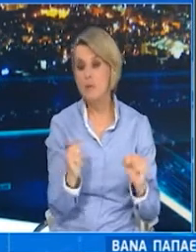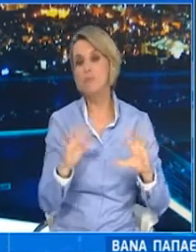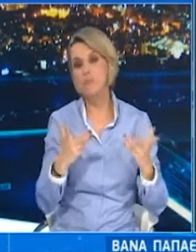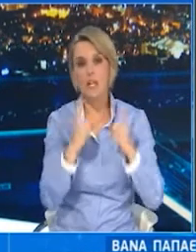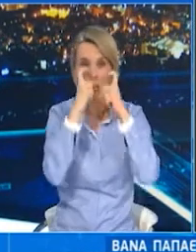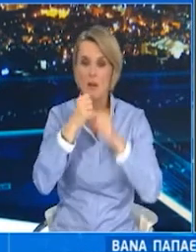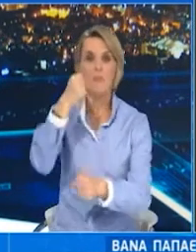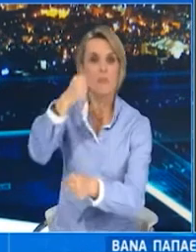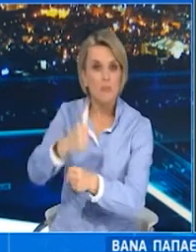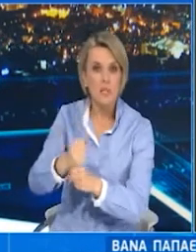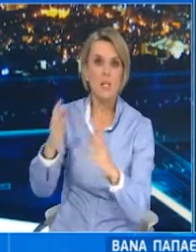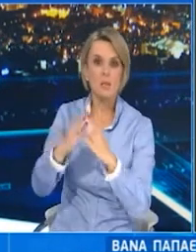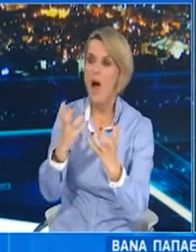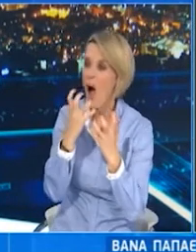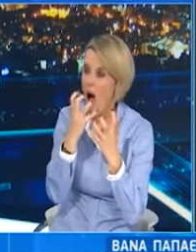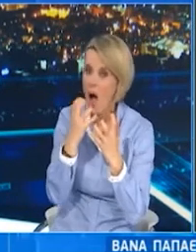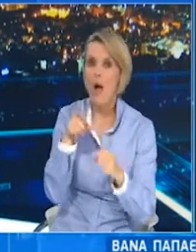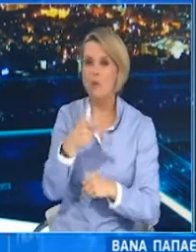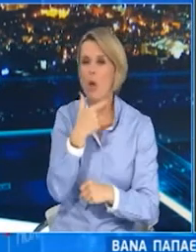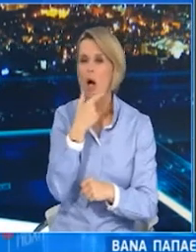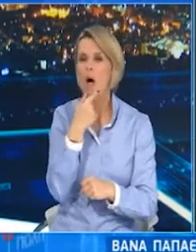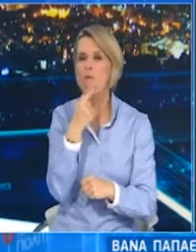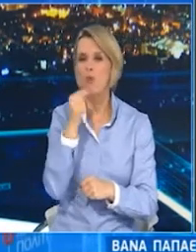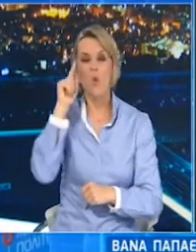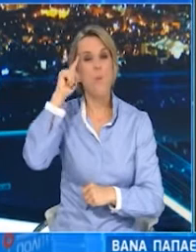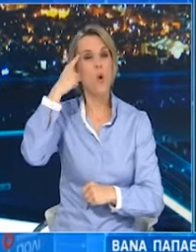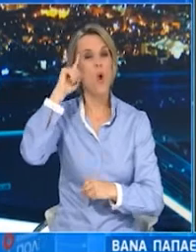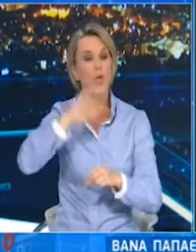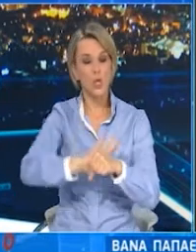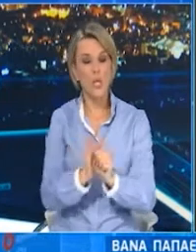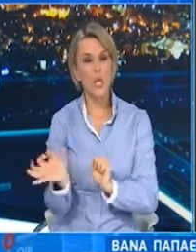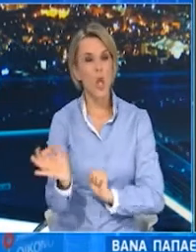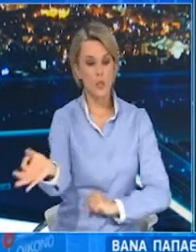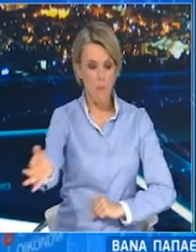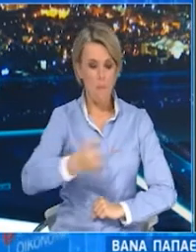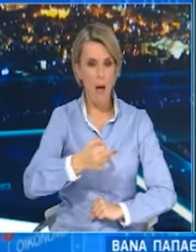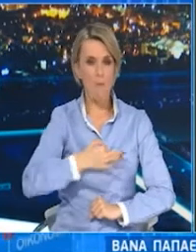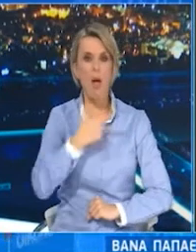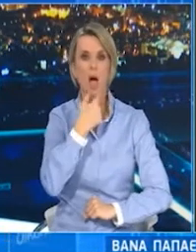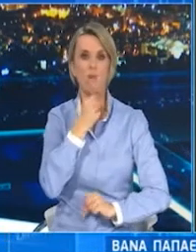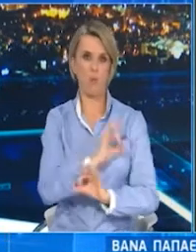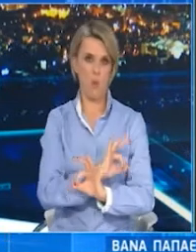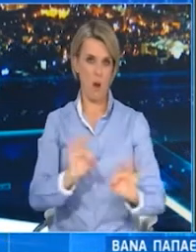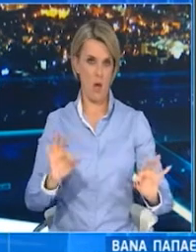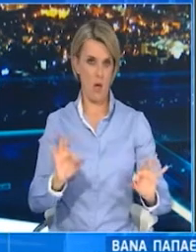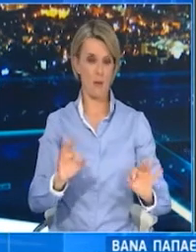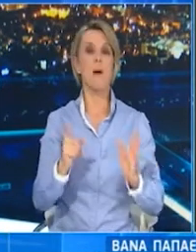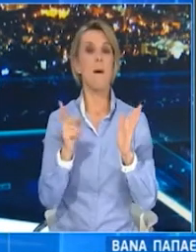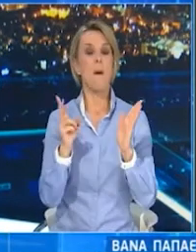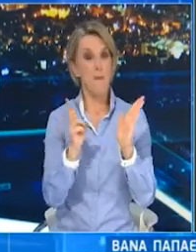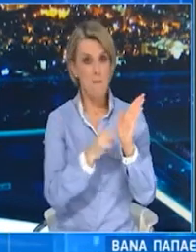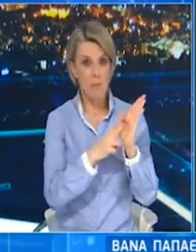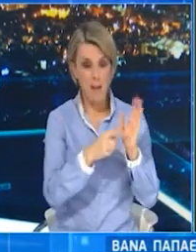χώρους, διευκολύνοντας τις νέες μολύνσεις. Και αυτό μας ανησυχεί ιδιαίτερα. Γνωρίζουμε καλά ότι αν δεν τηρηθούν οι